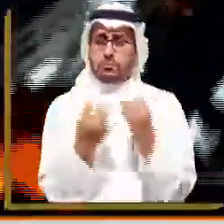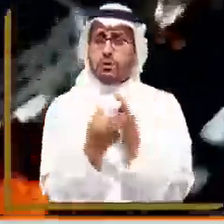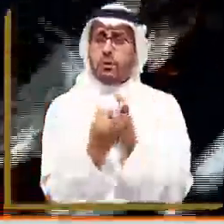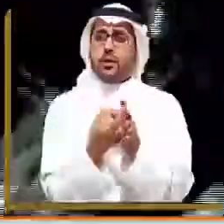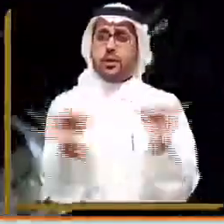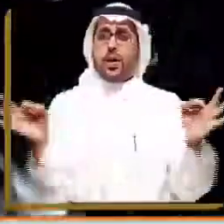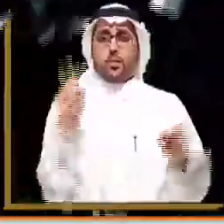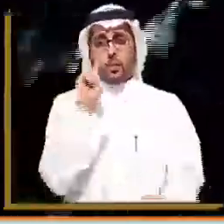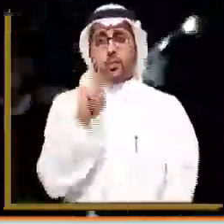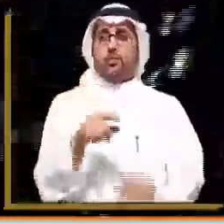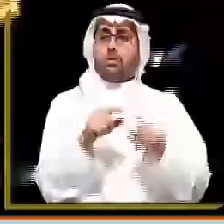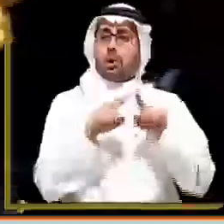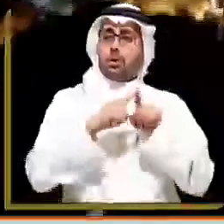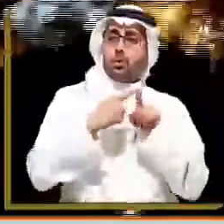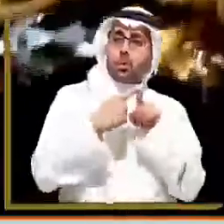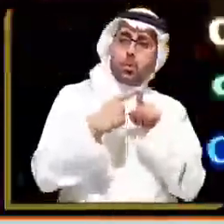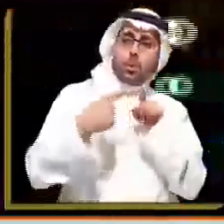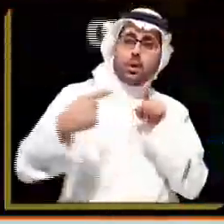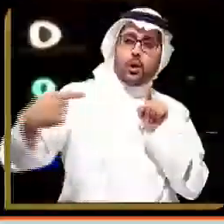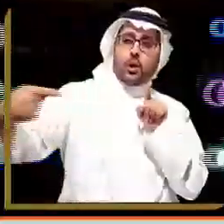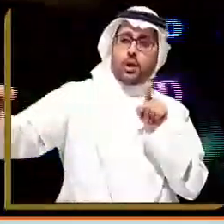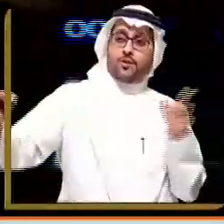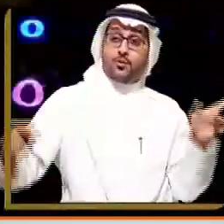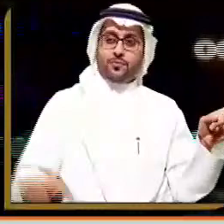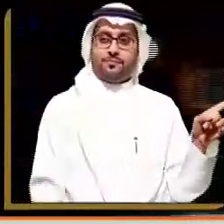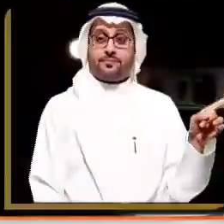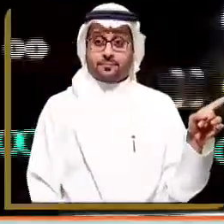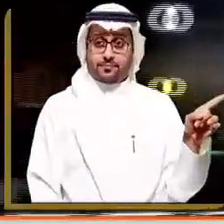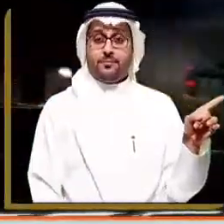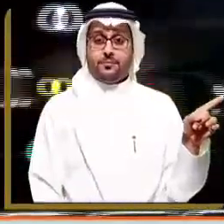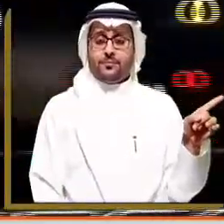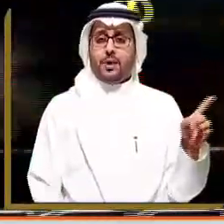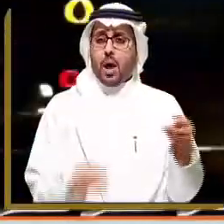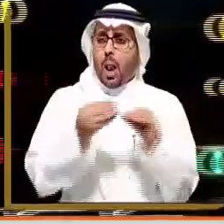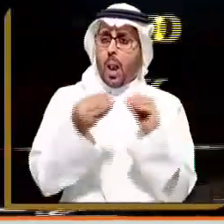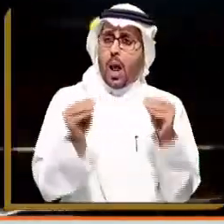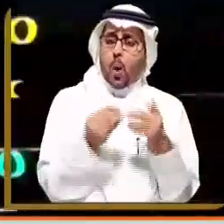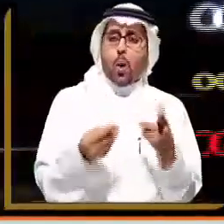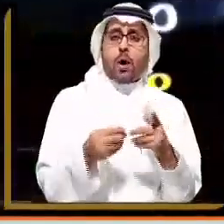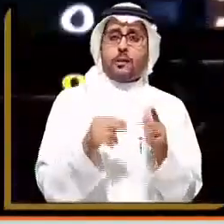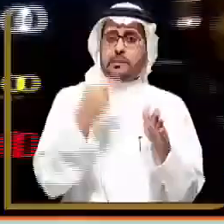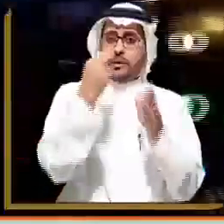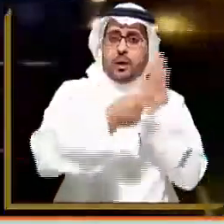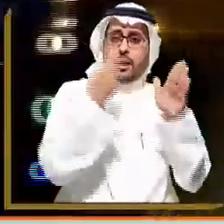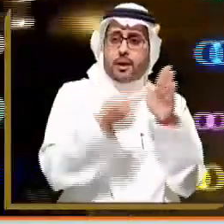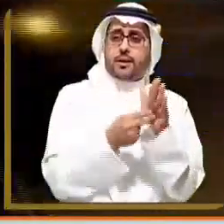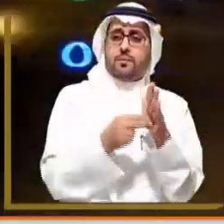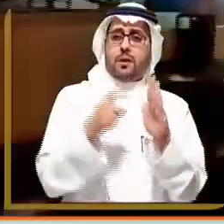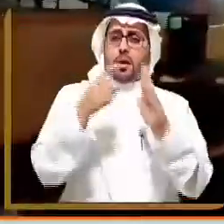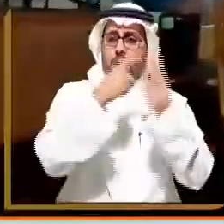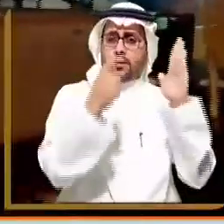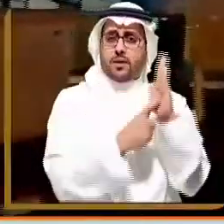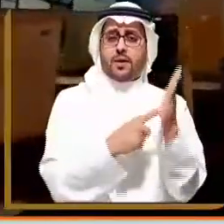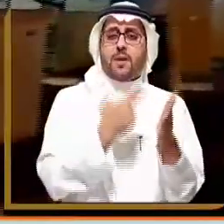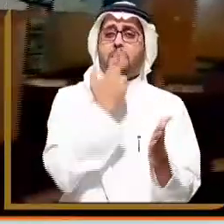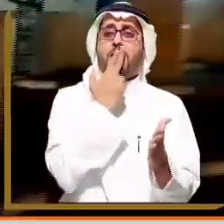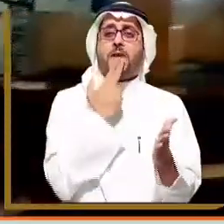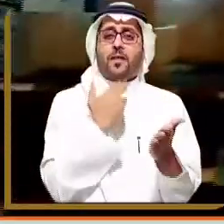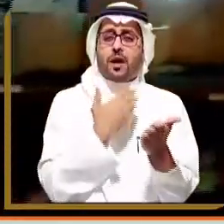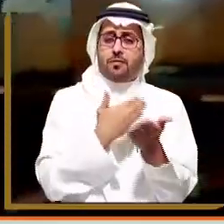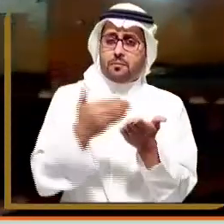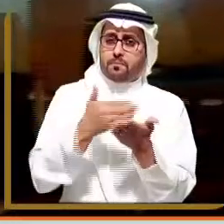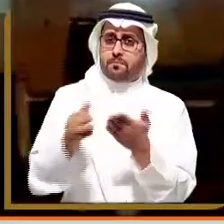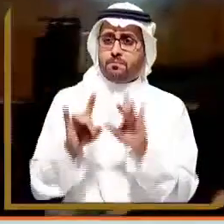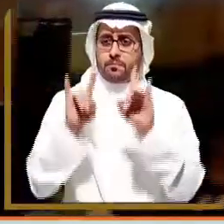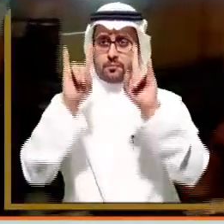في الإضاءة بأشكال هندسية بديعة وألوان زاهية أضفت على الشارع لمسة فنية من الروعة